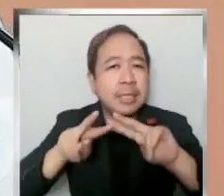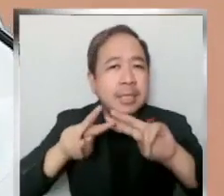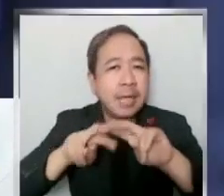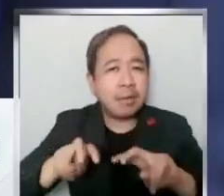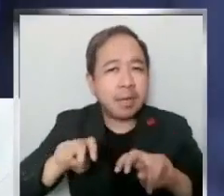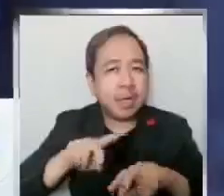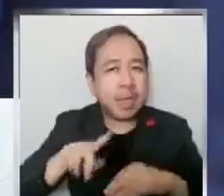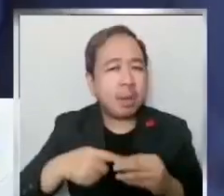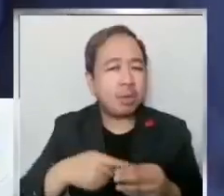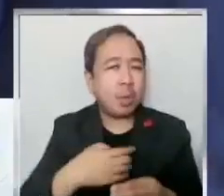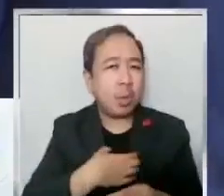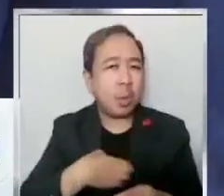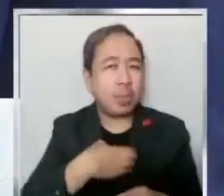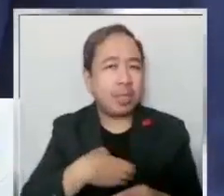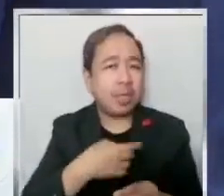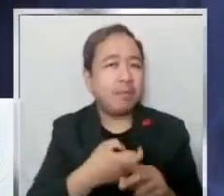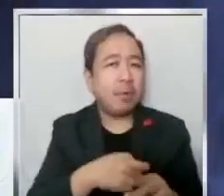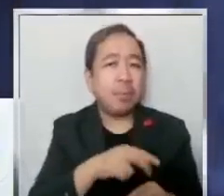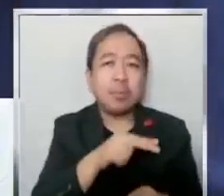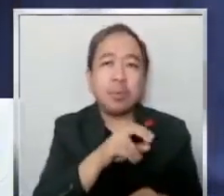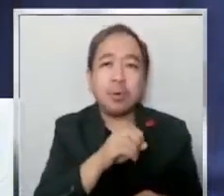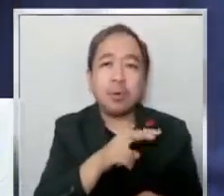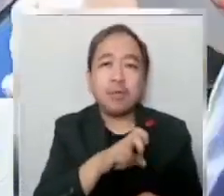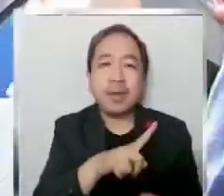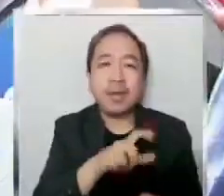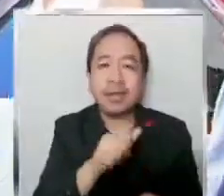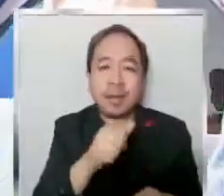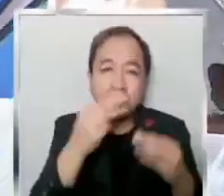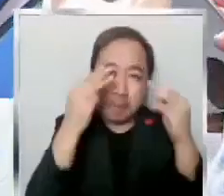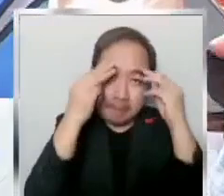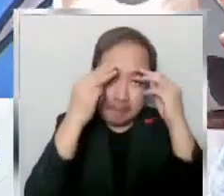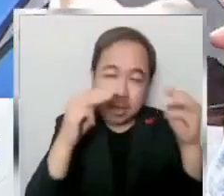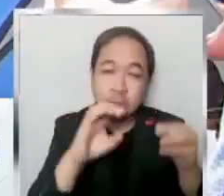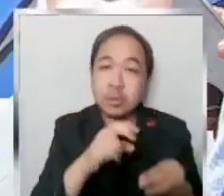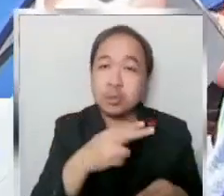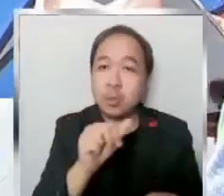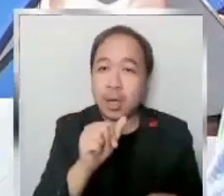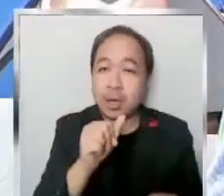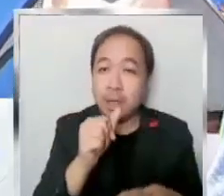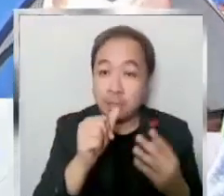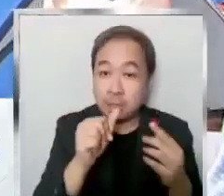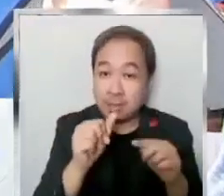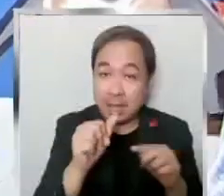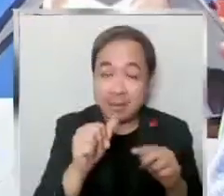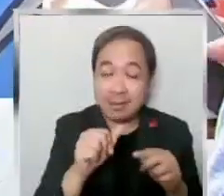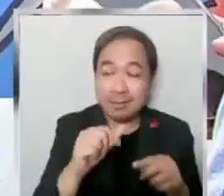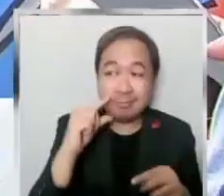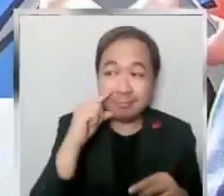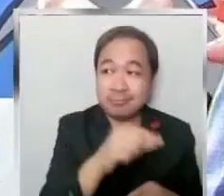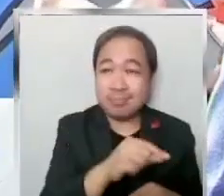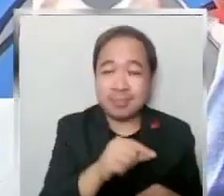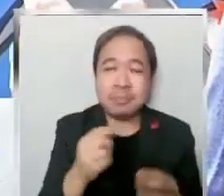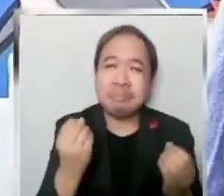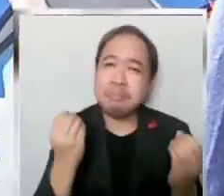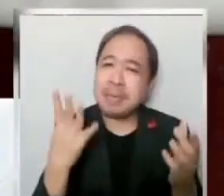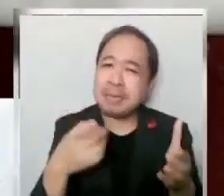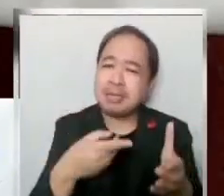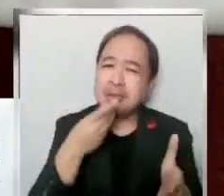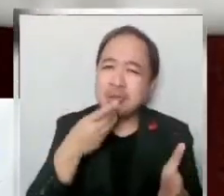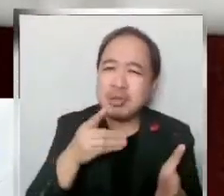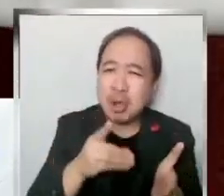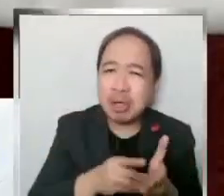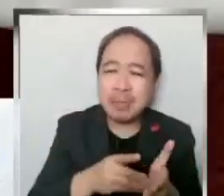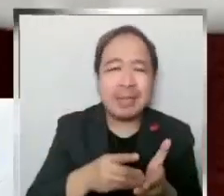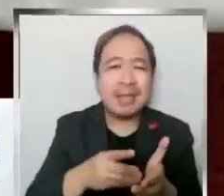ni Noveleta Cavite Mayor Dino Chua. Sumbong daw kasi ni Chua. Maraming hinihinging dokumento at papeles